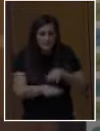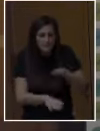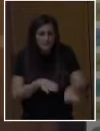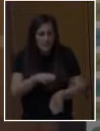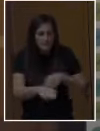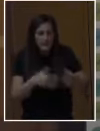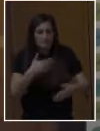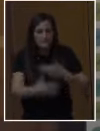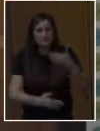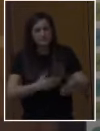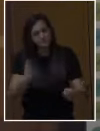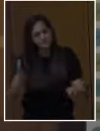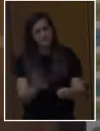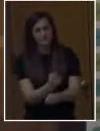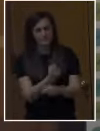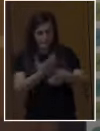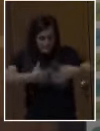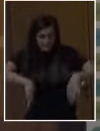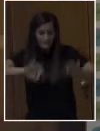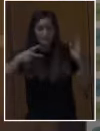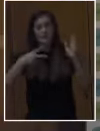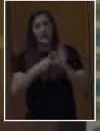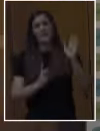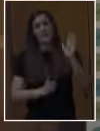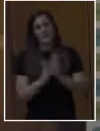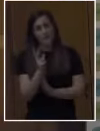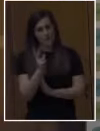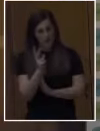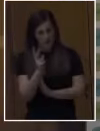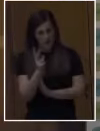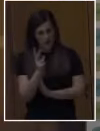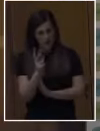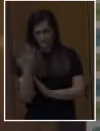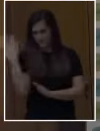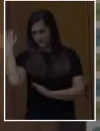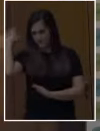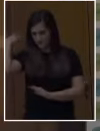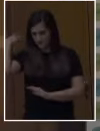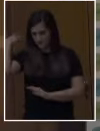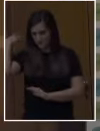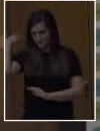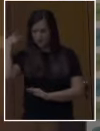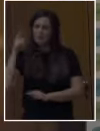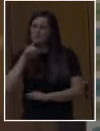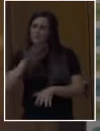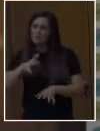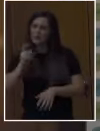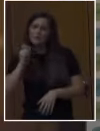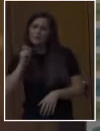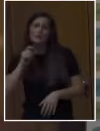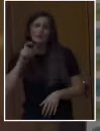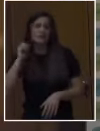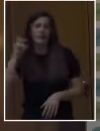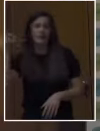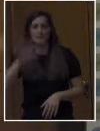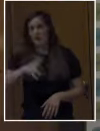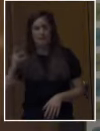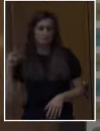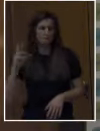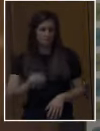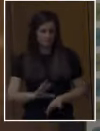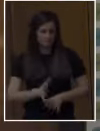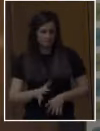Ξεκινήσαμε το 2012 σε ένα παρόμοιο event, σε μία παρόμοια εκδήλωση. Τότε είχαμε